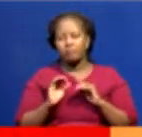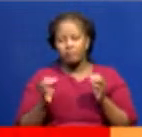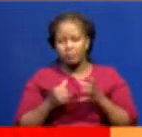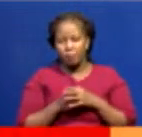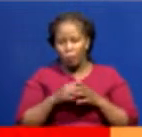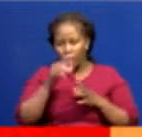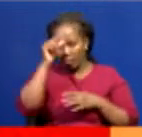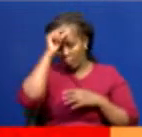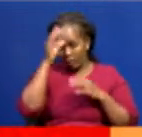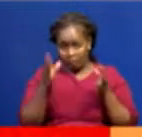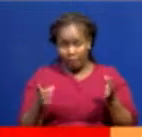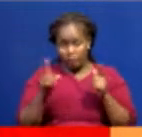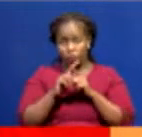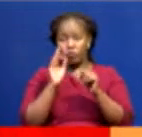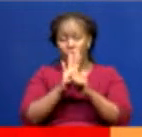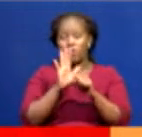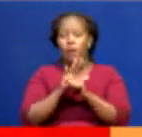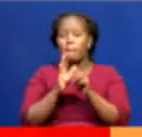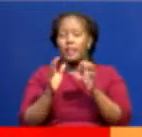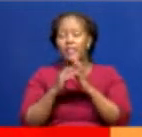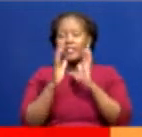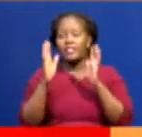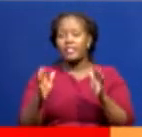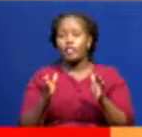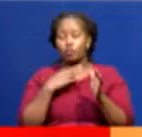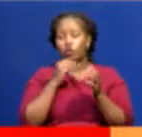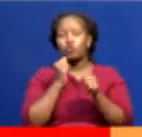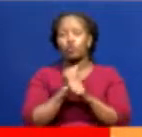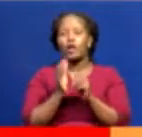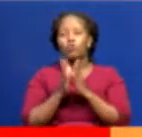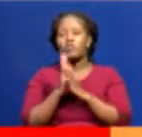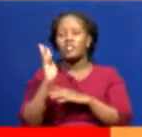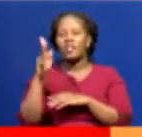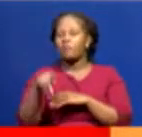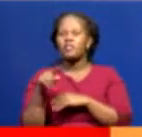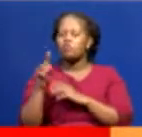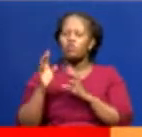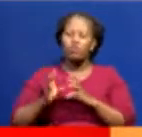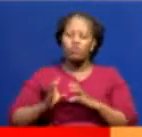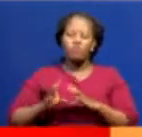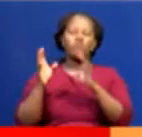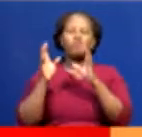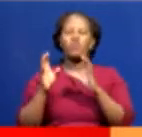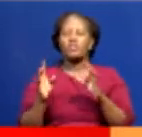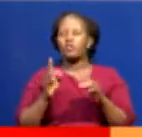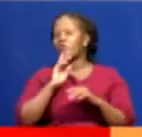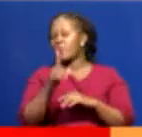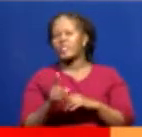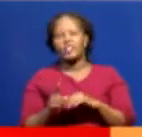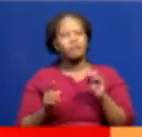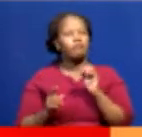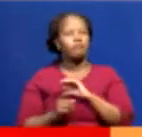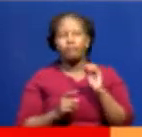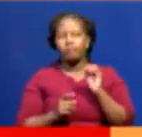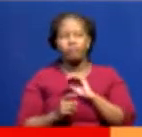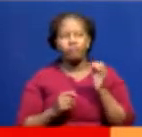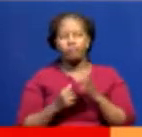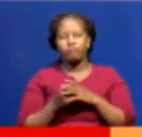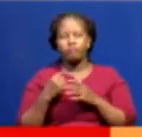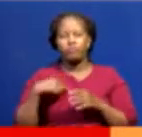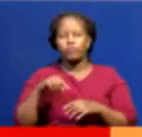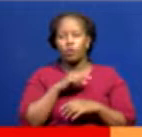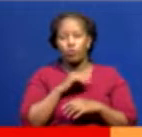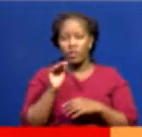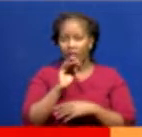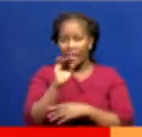Serikali, wabunge wengi wanataka kufanya kazi na serikali. Na hakuna mtu amewasukuma kuja kufanya kazi na sisi katika serikali. Kwa hivyo na tunawahisi